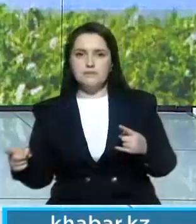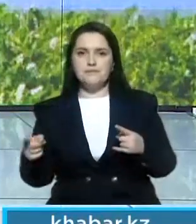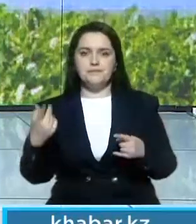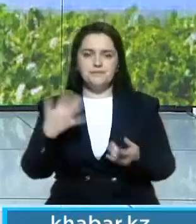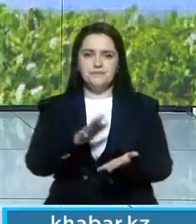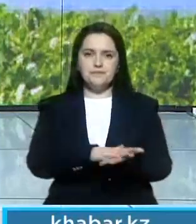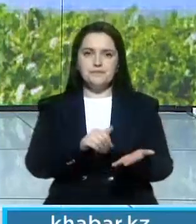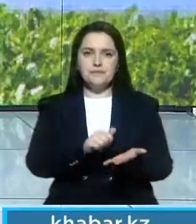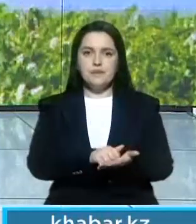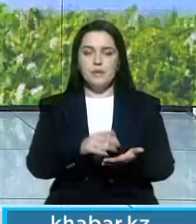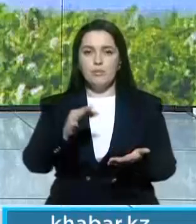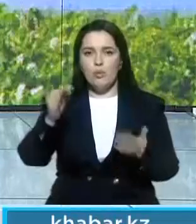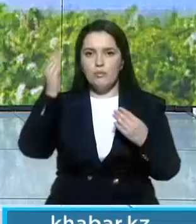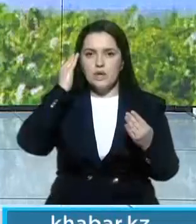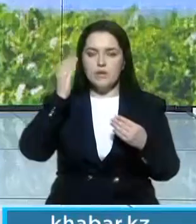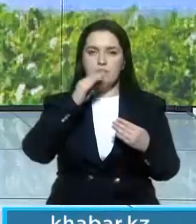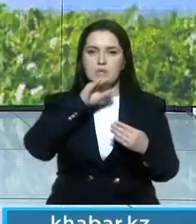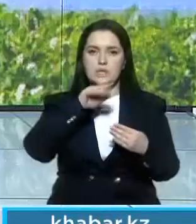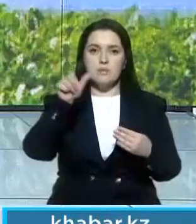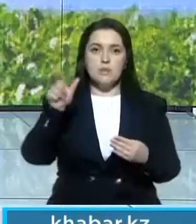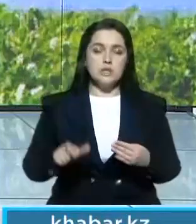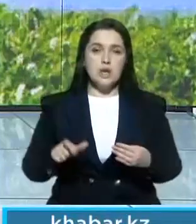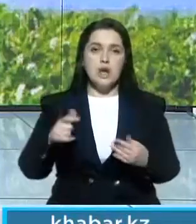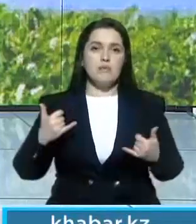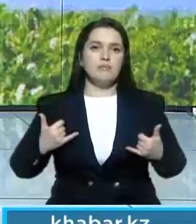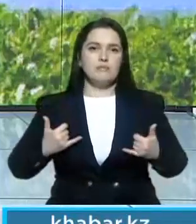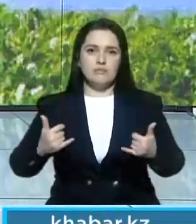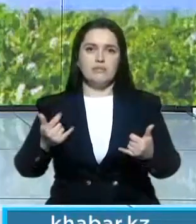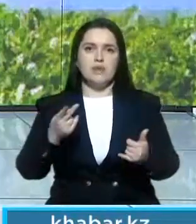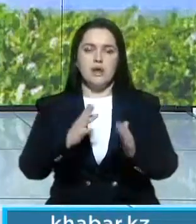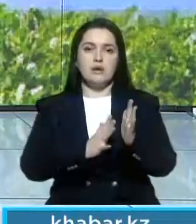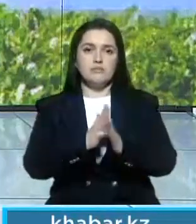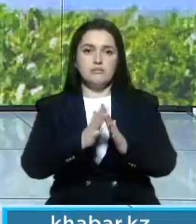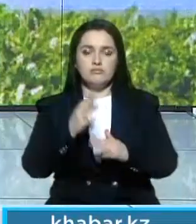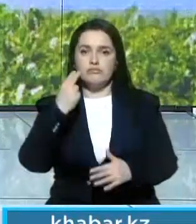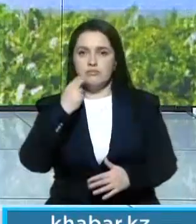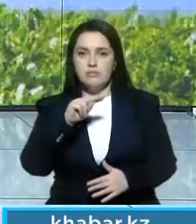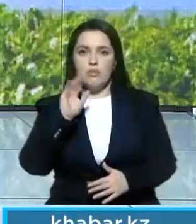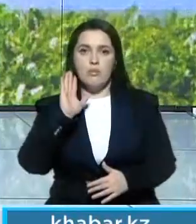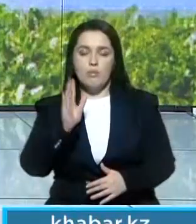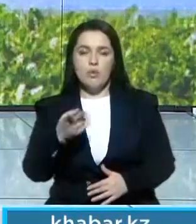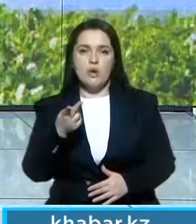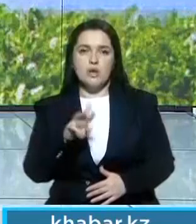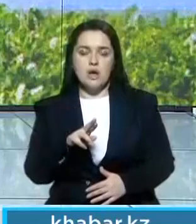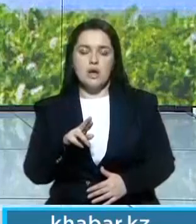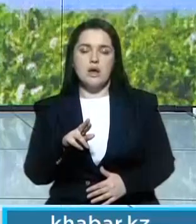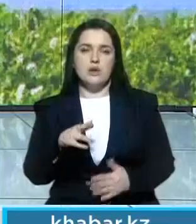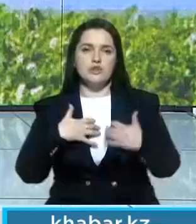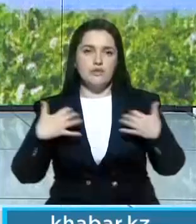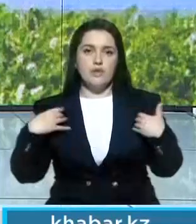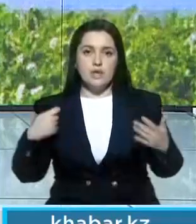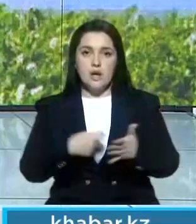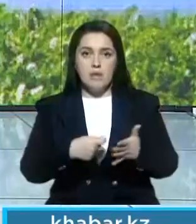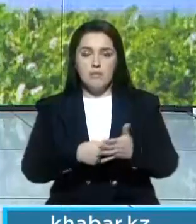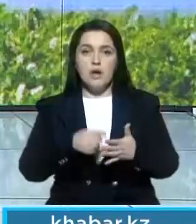пришли в полную негодность. По мнению специалистов, заливные луга помогут обеспечить высокую урожайность сенокосных угодий. И вот за счет